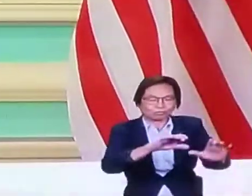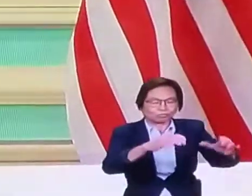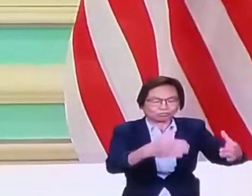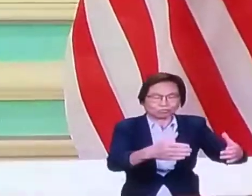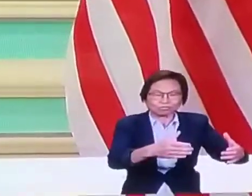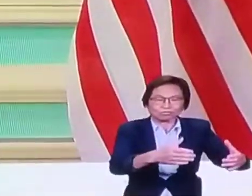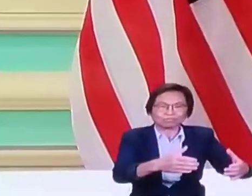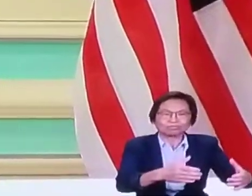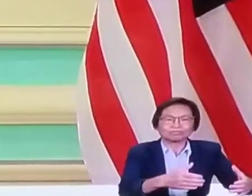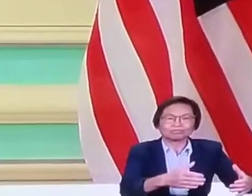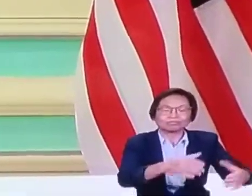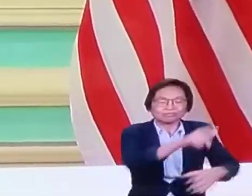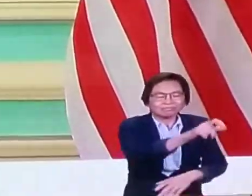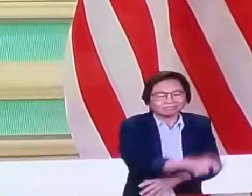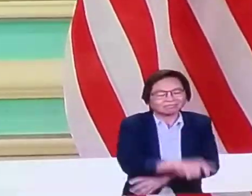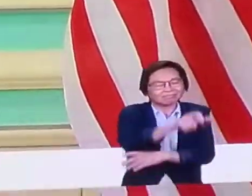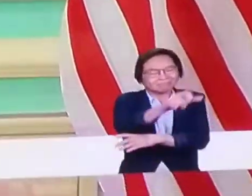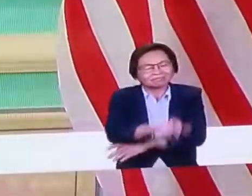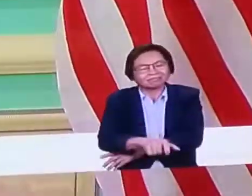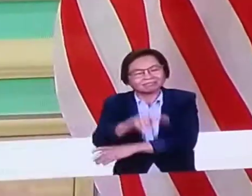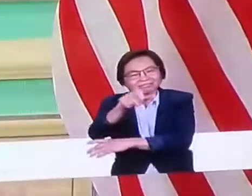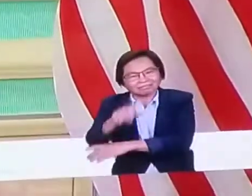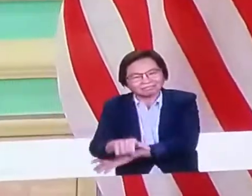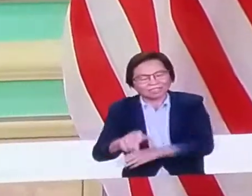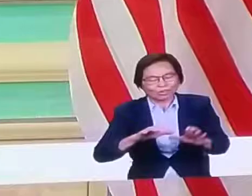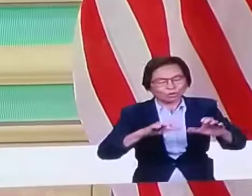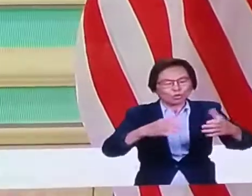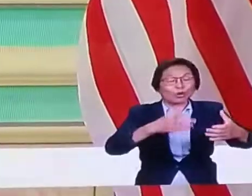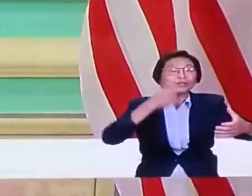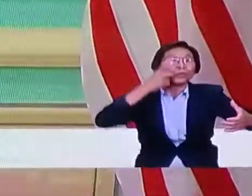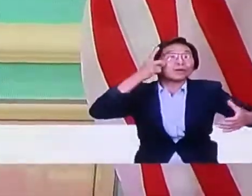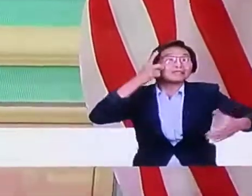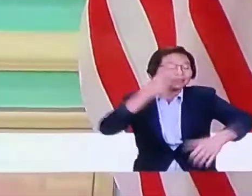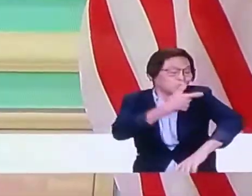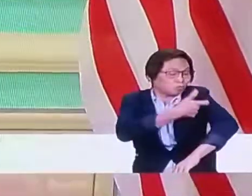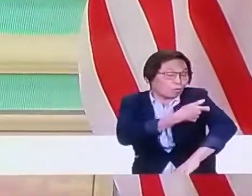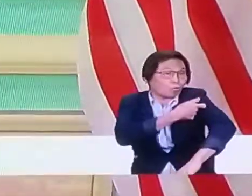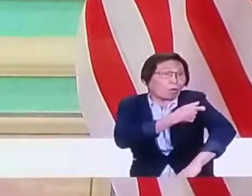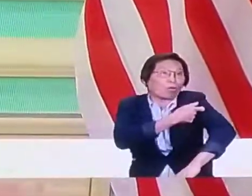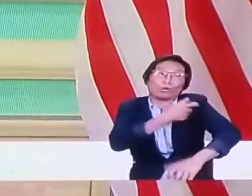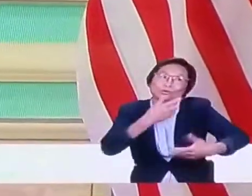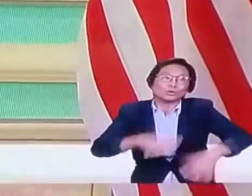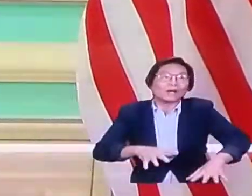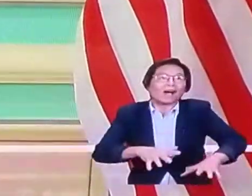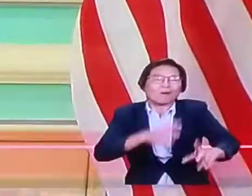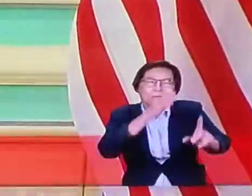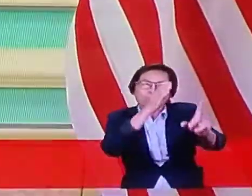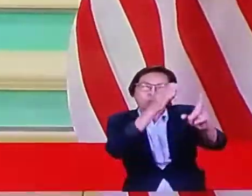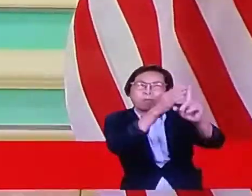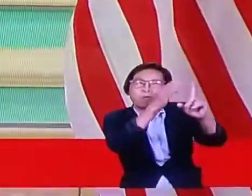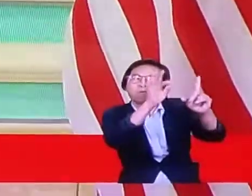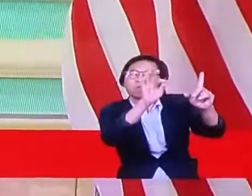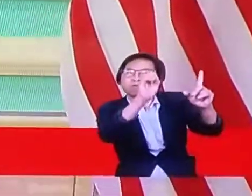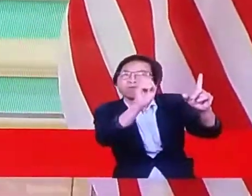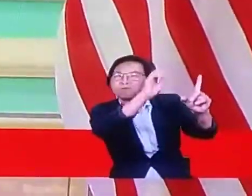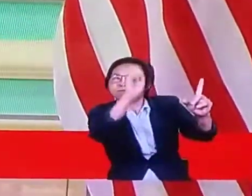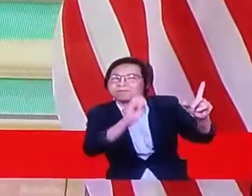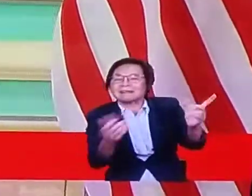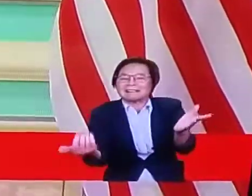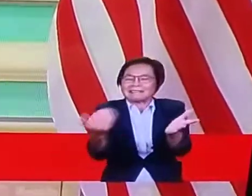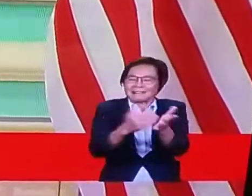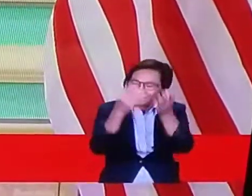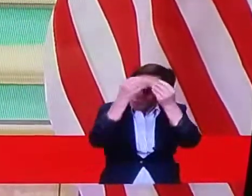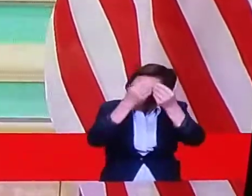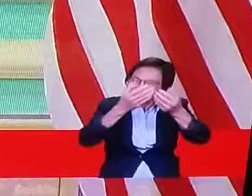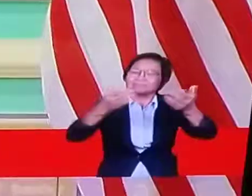kumpulan ataupun di bawah kategori dewasa ini, maka sekali lagi saya nak maklumkan,